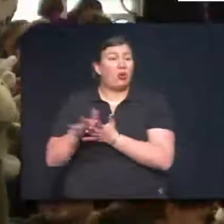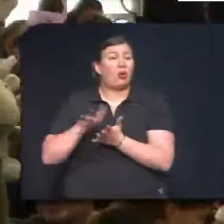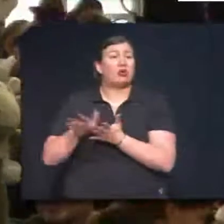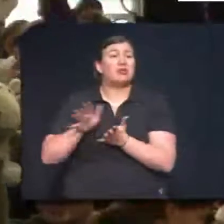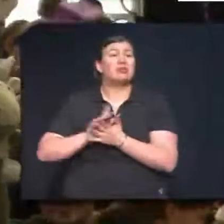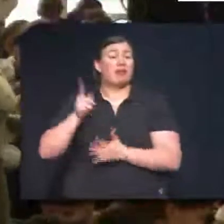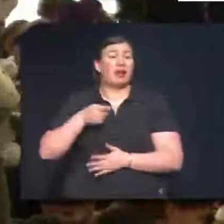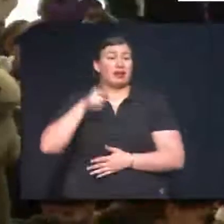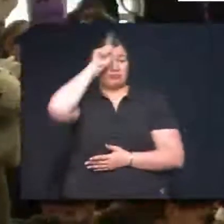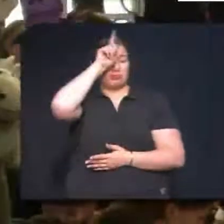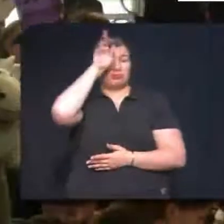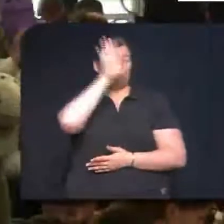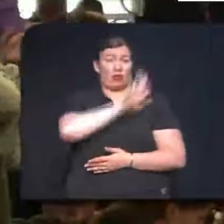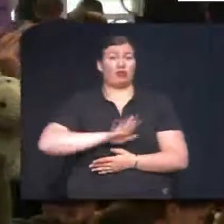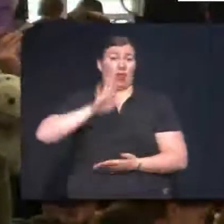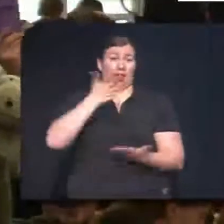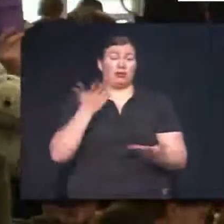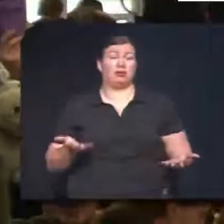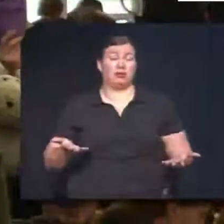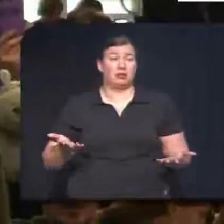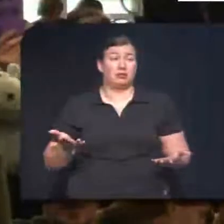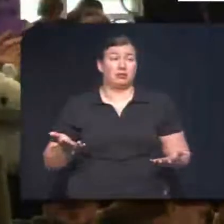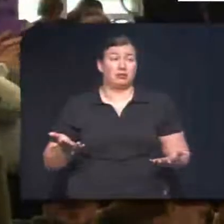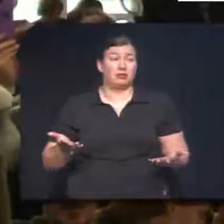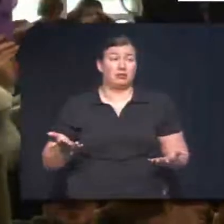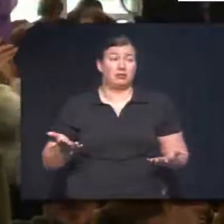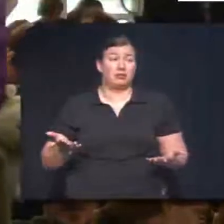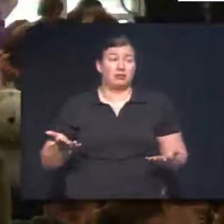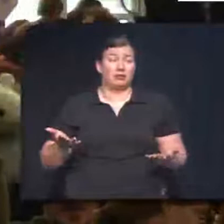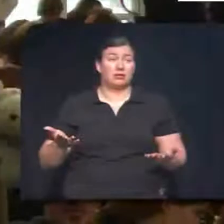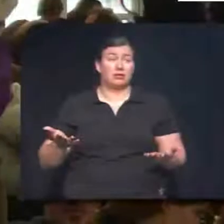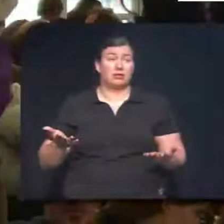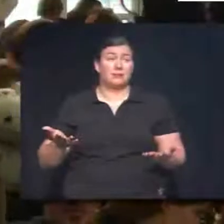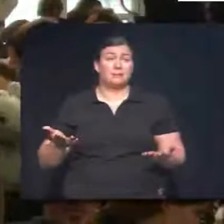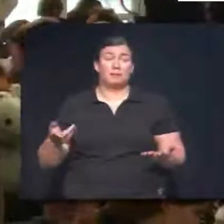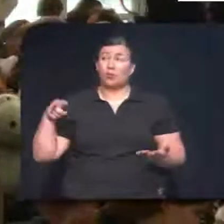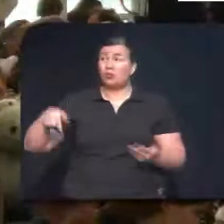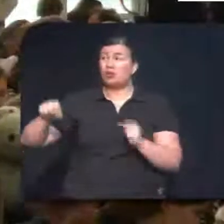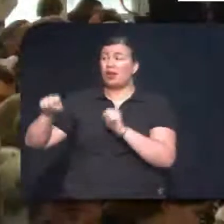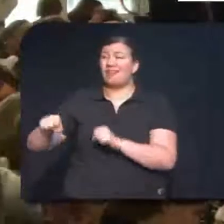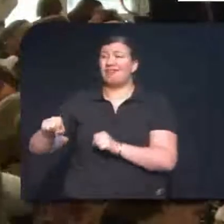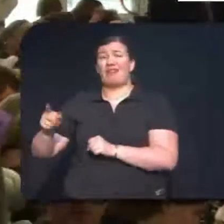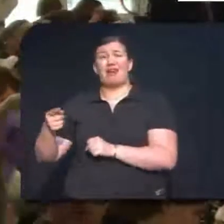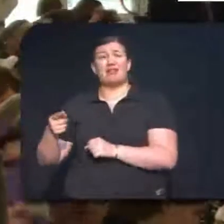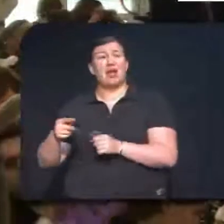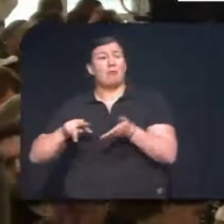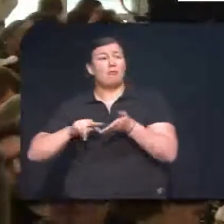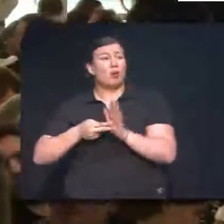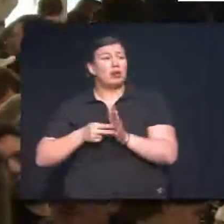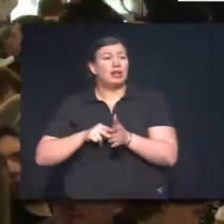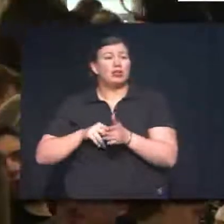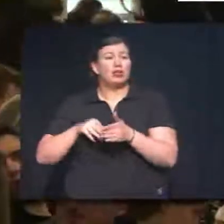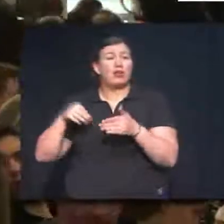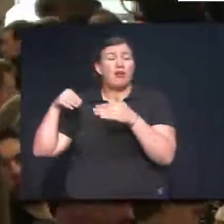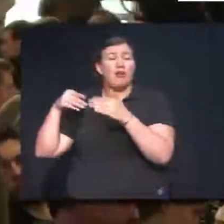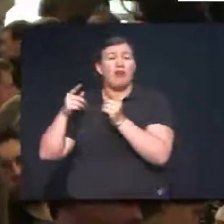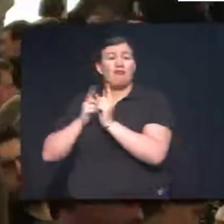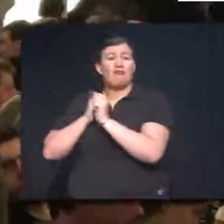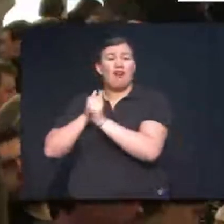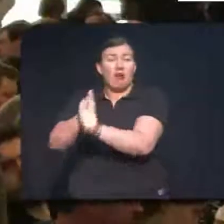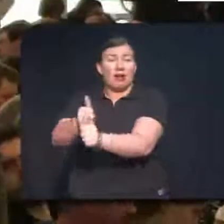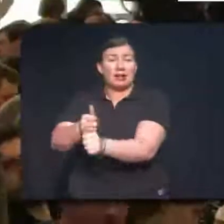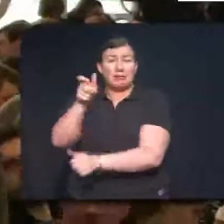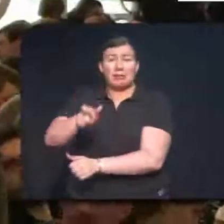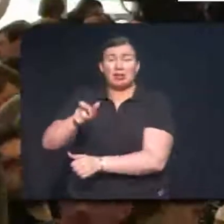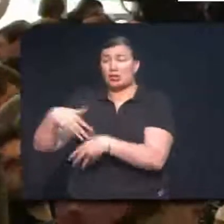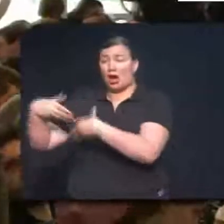Bundesrepublik Deutschland und dort könnte man dann nicht nur politisch Verfolgte aufnehmen sondern generell alle Menschen